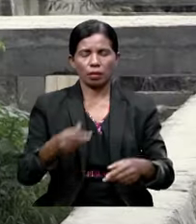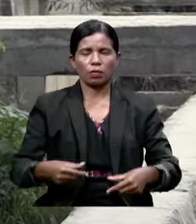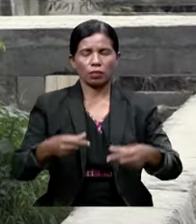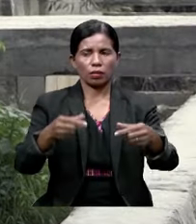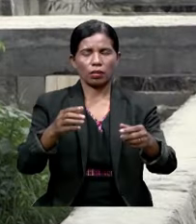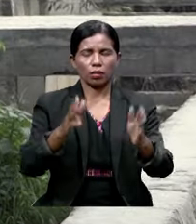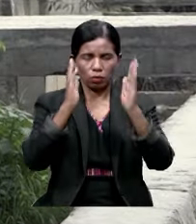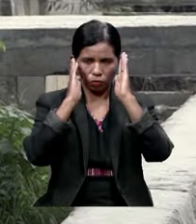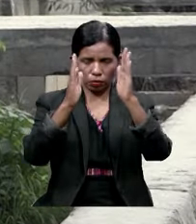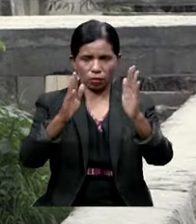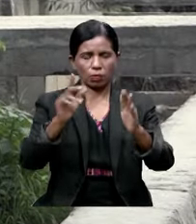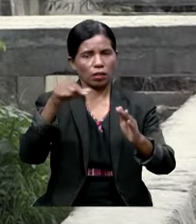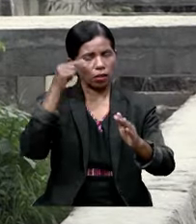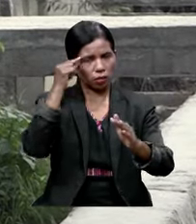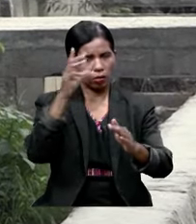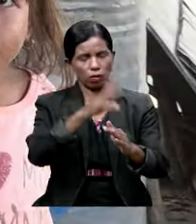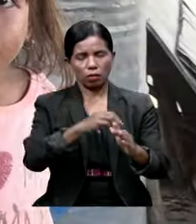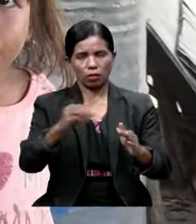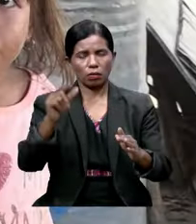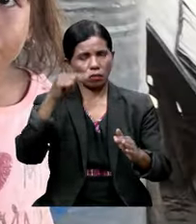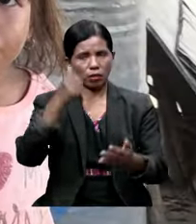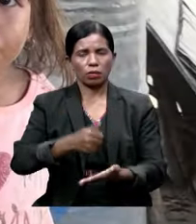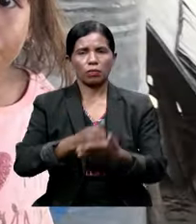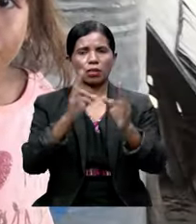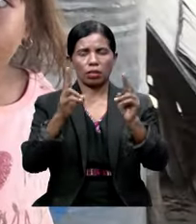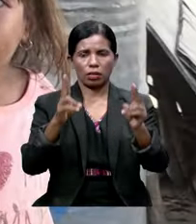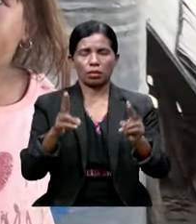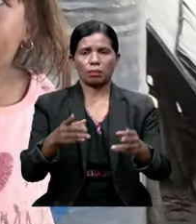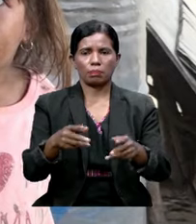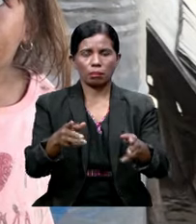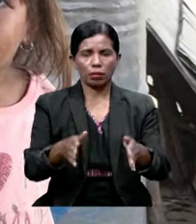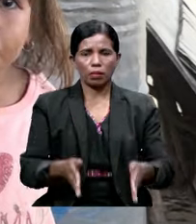untuk sampah gubernur para gubernur bel tahu mata lalai sebagai ini paletan ini.